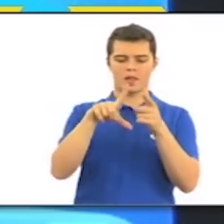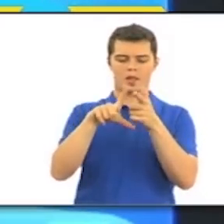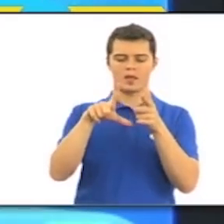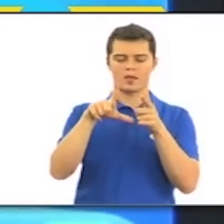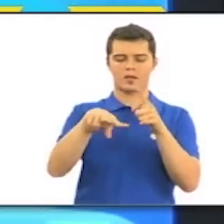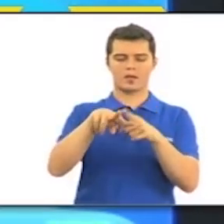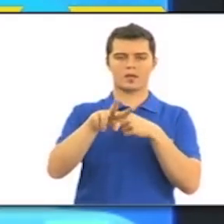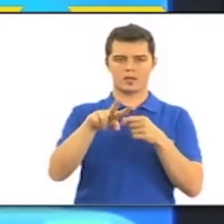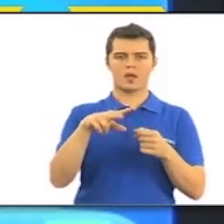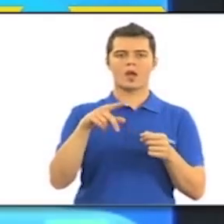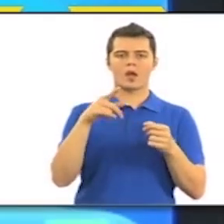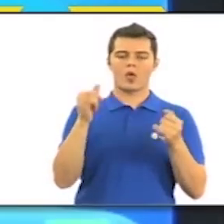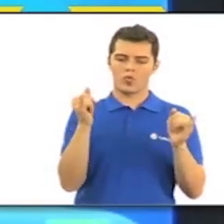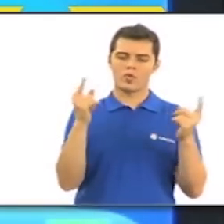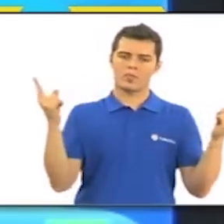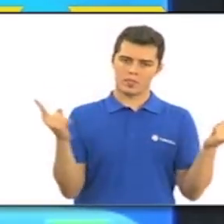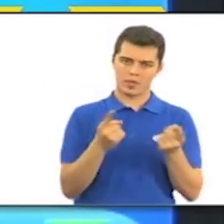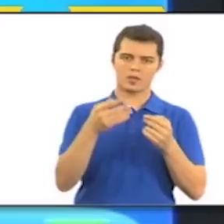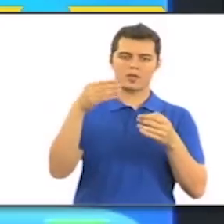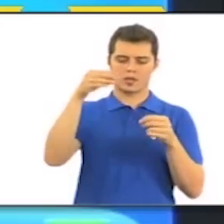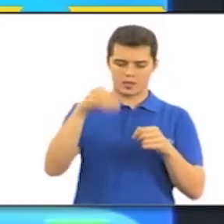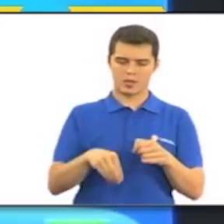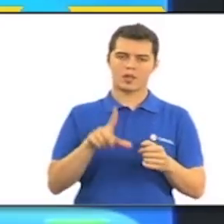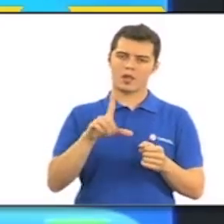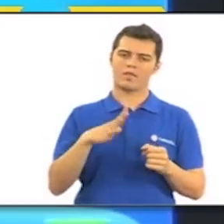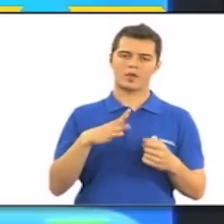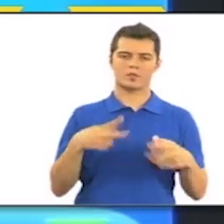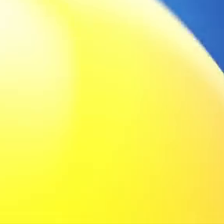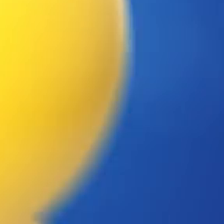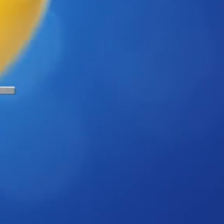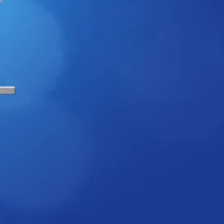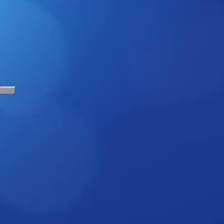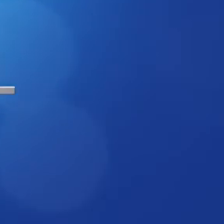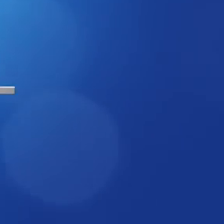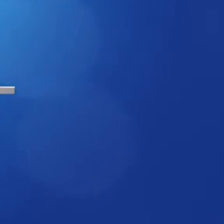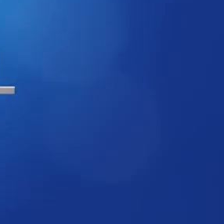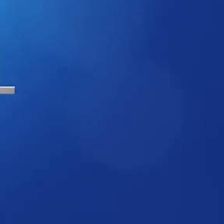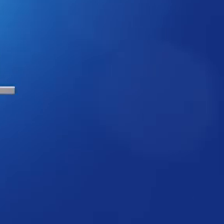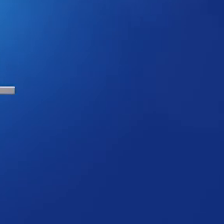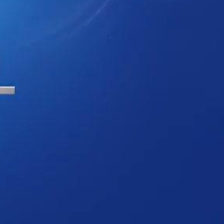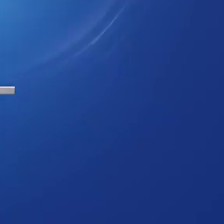uygulamalarını indirebilir, Gmail üzerinden e-posta alışverişi yapabiliriz.